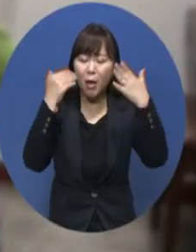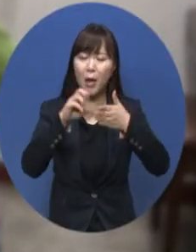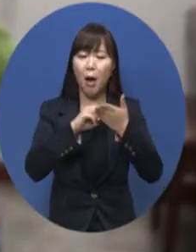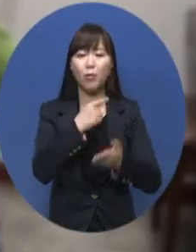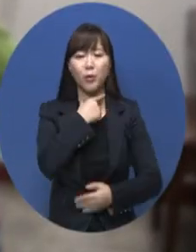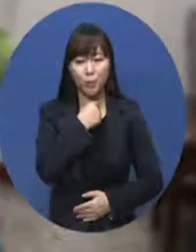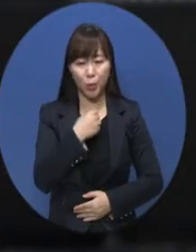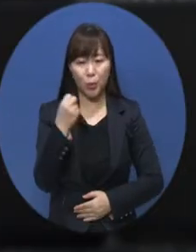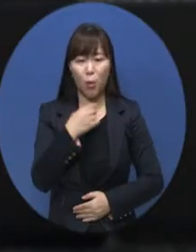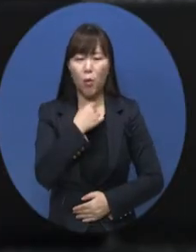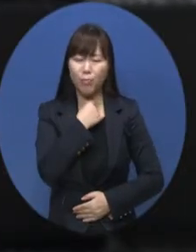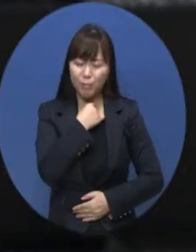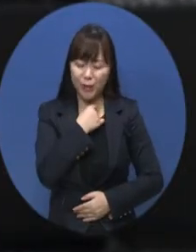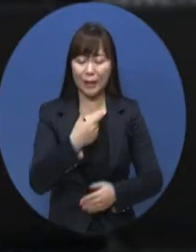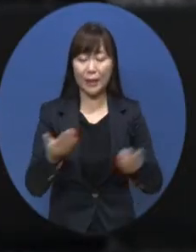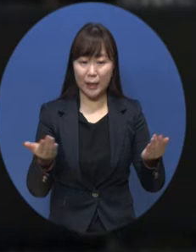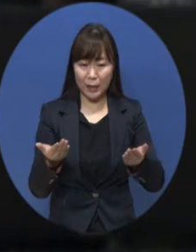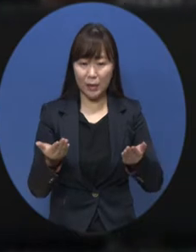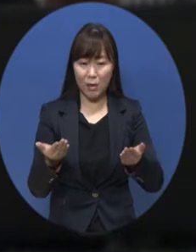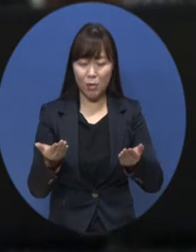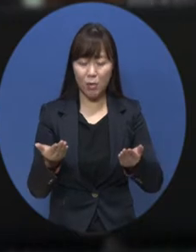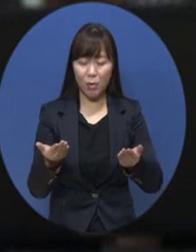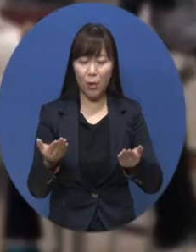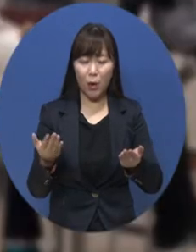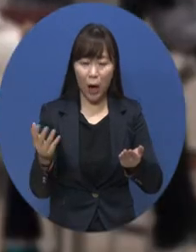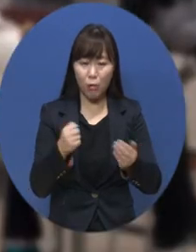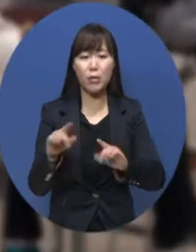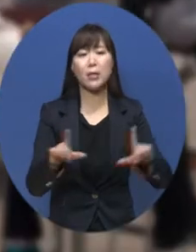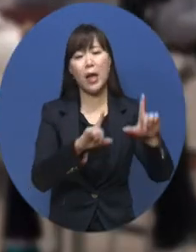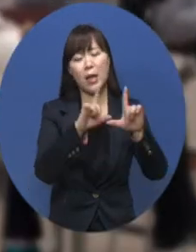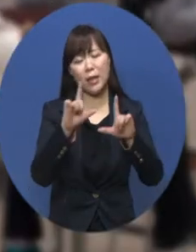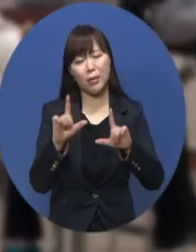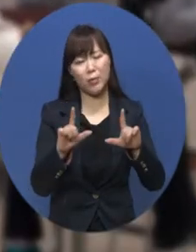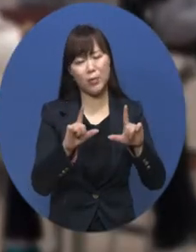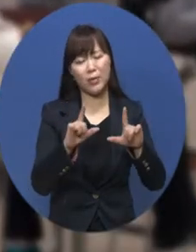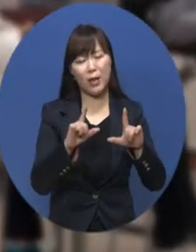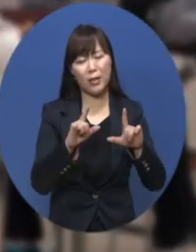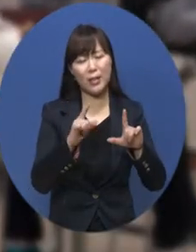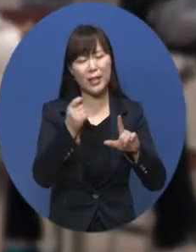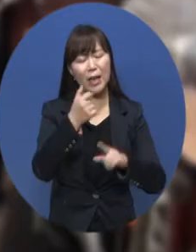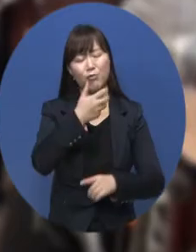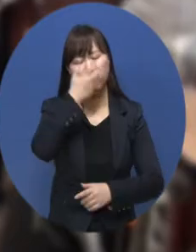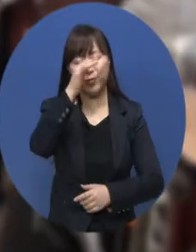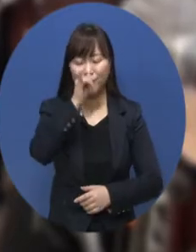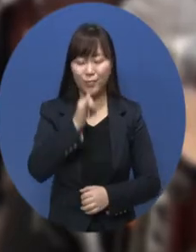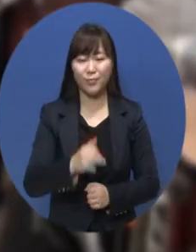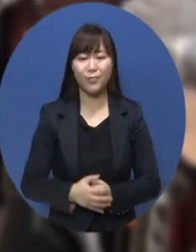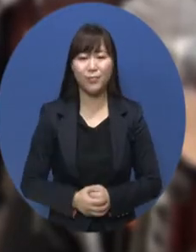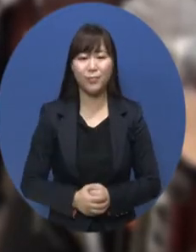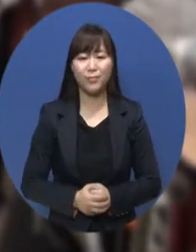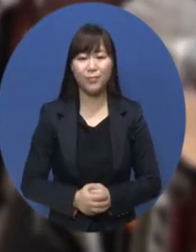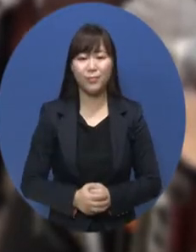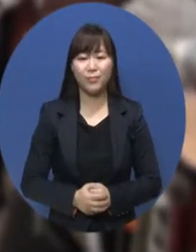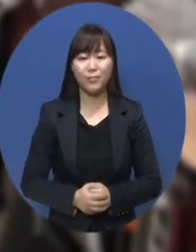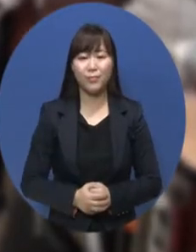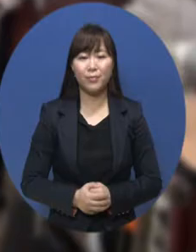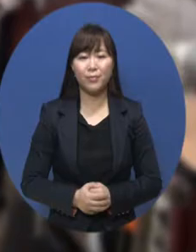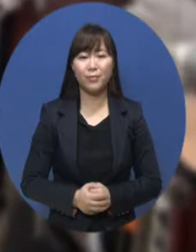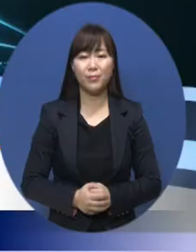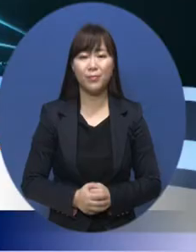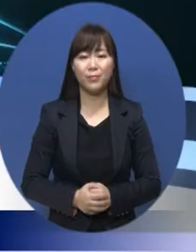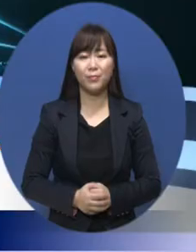싶고 하고 싶은 일을 하며 살고 싶다는 작은 꿈도 가졌습니다. 복지TV 경기방송